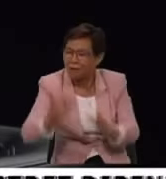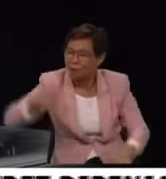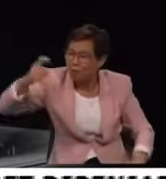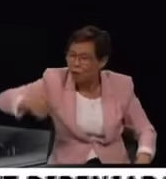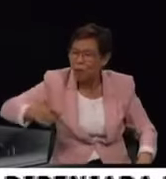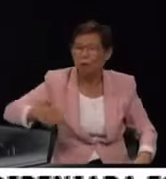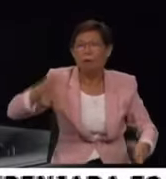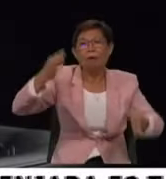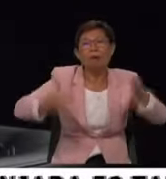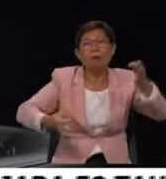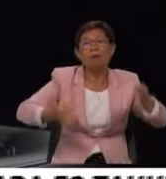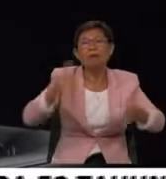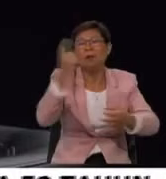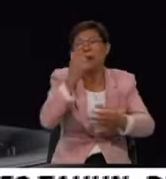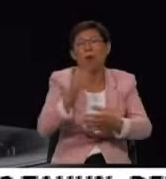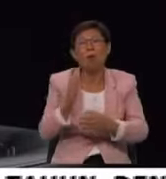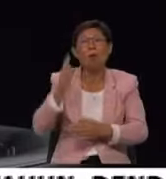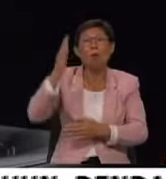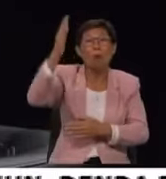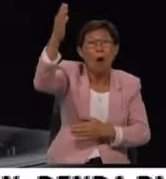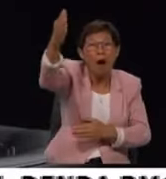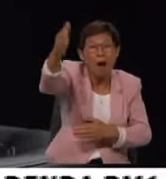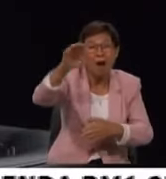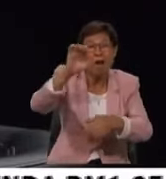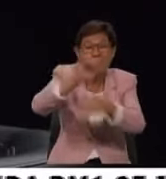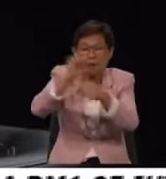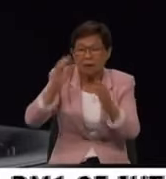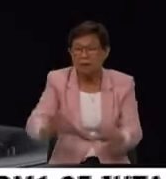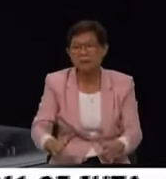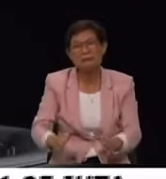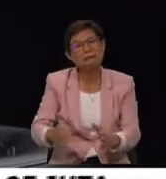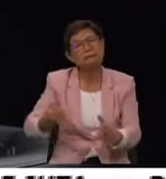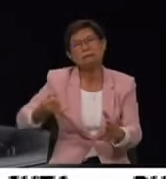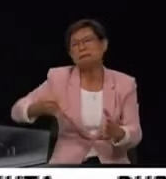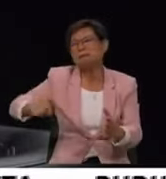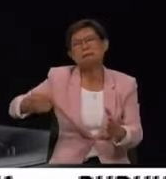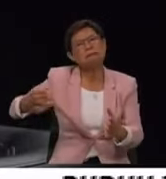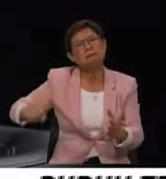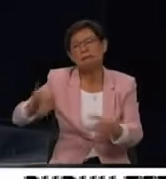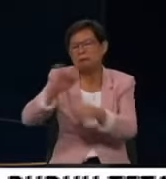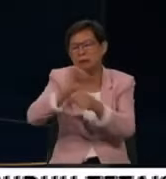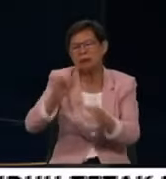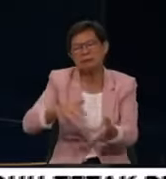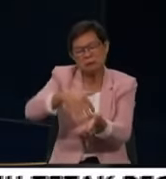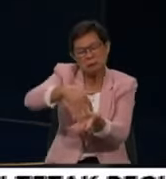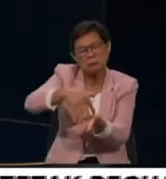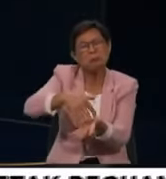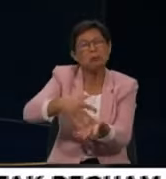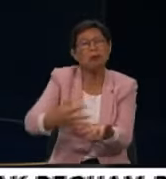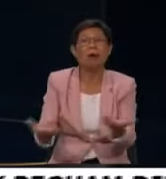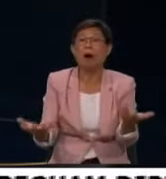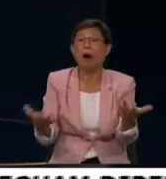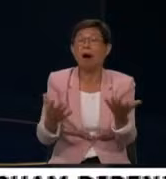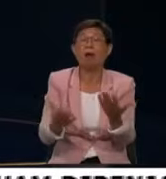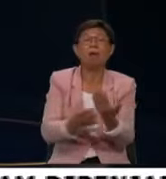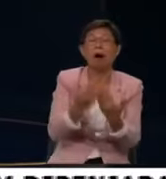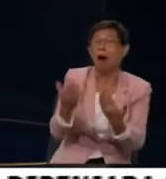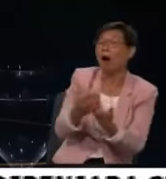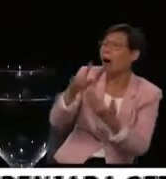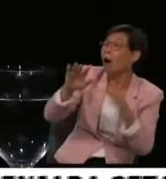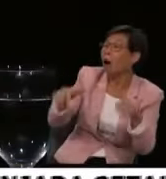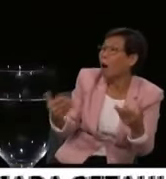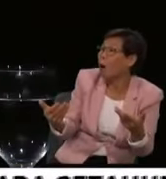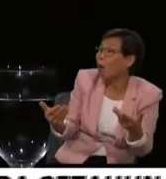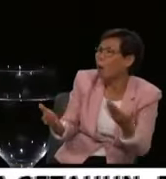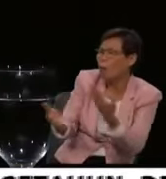Kalau tidak mungkin kita akan gagal melahirkan modal insan yang kompetitif kompeten atau bagaimana kalau dikatakan ia lebih mudah untuk